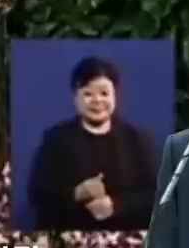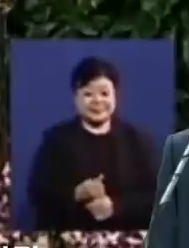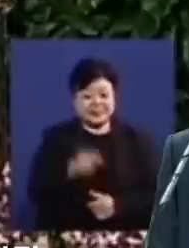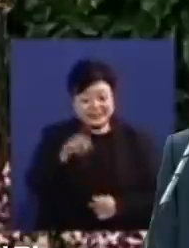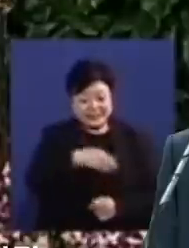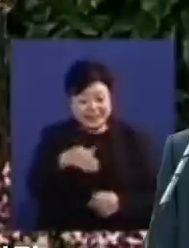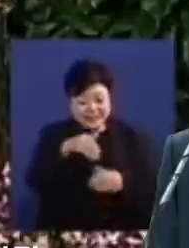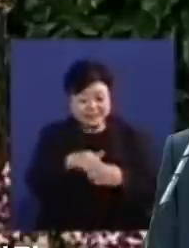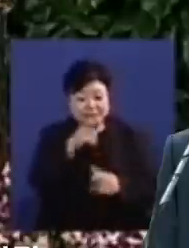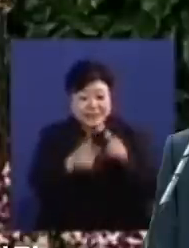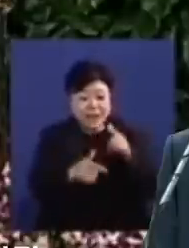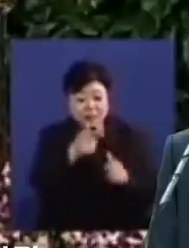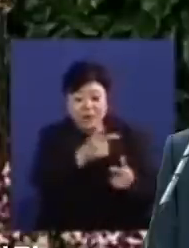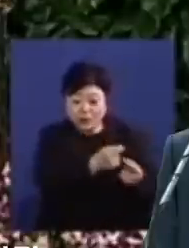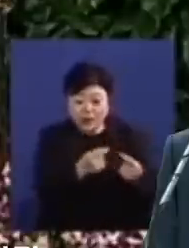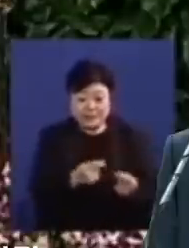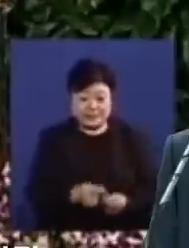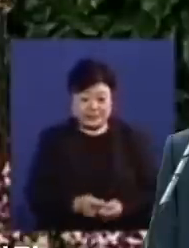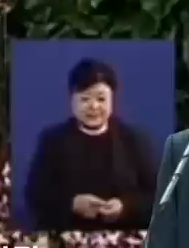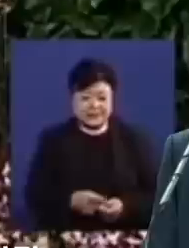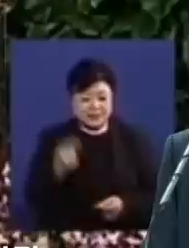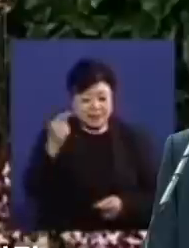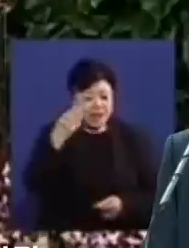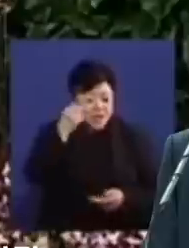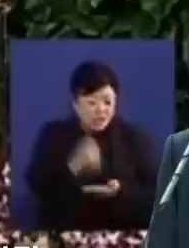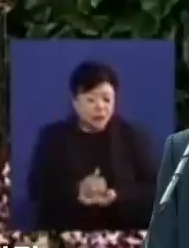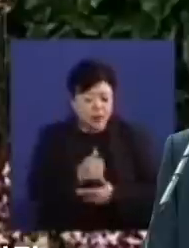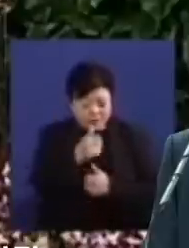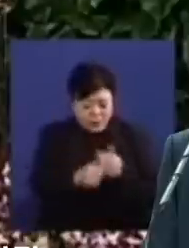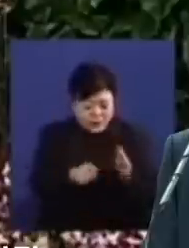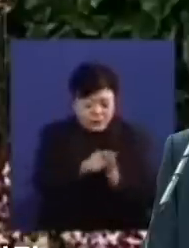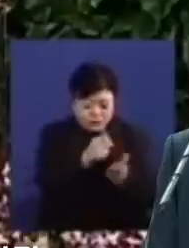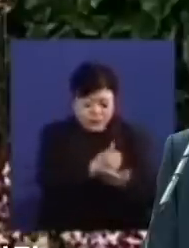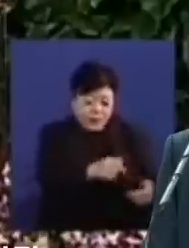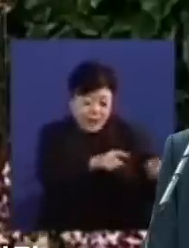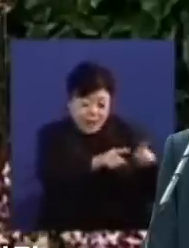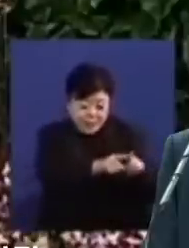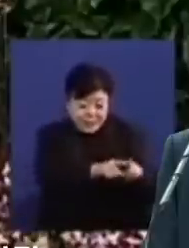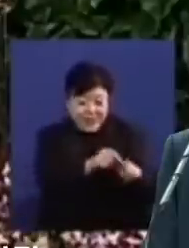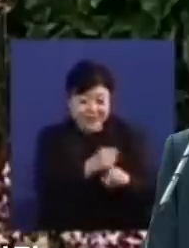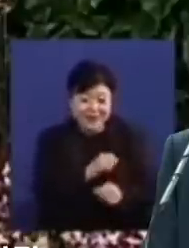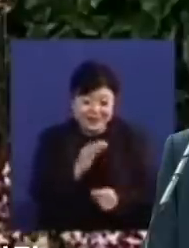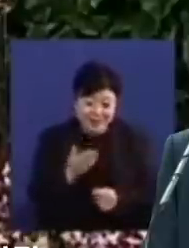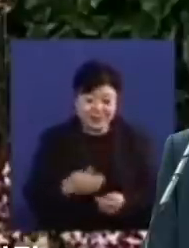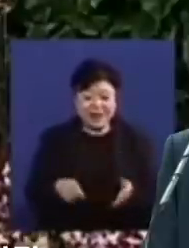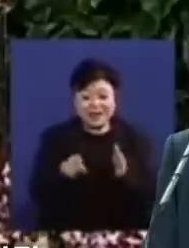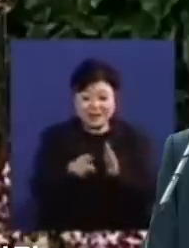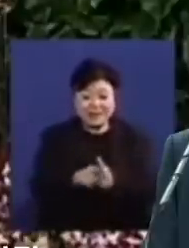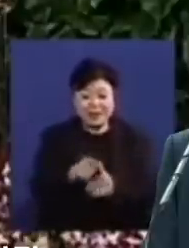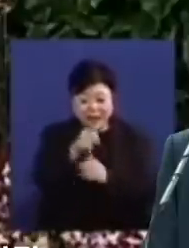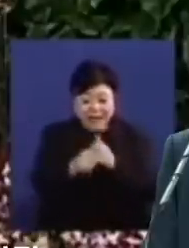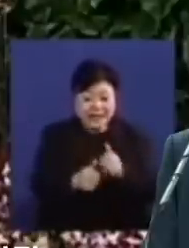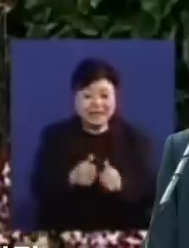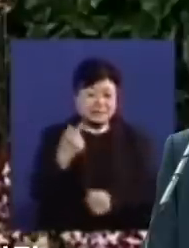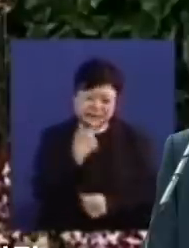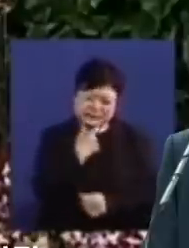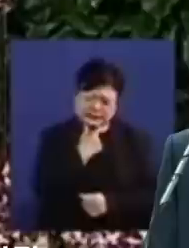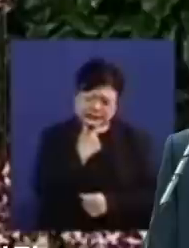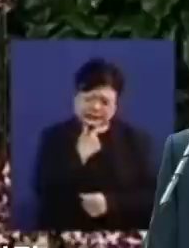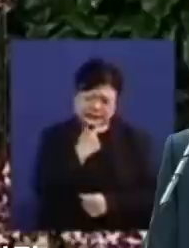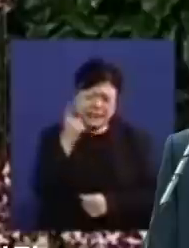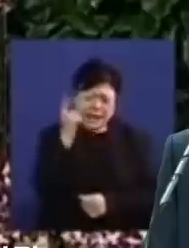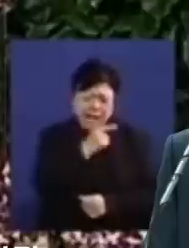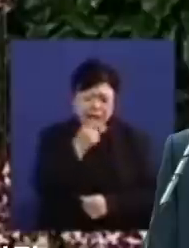시냇가에 심은 나무와 같이 매사에 형통하기 위해서는 항상 주님과 함께 해야 합니다. 이를 위해 하나님이 싫어하시는